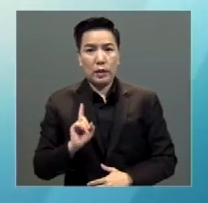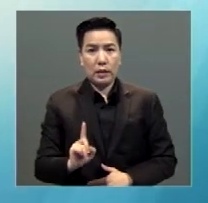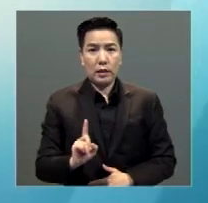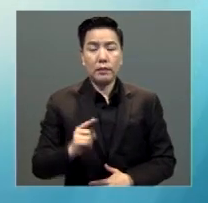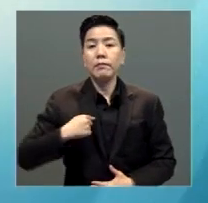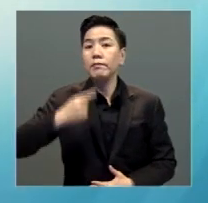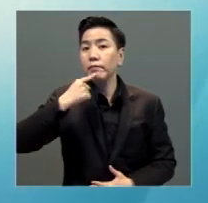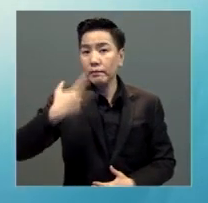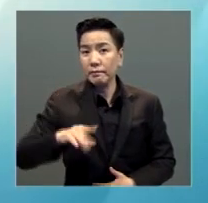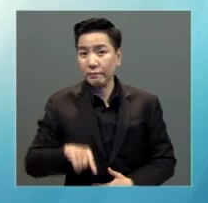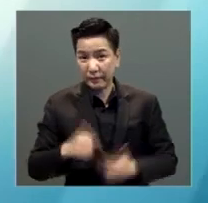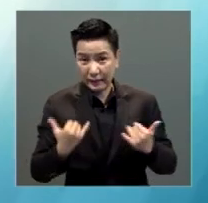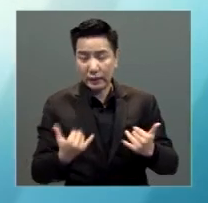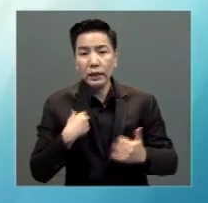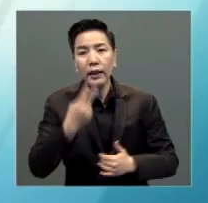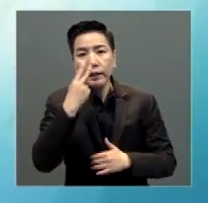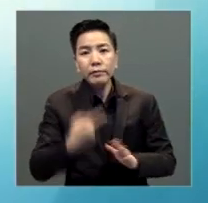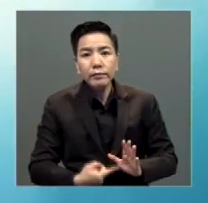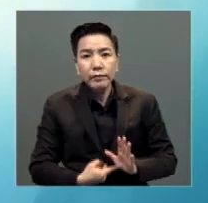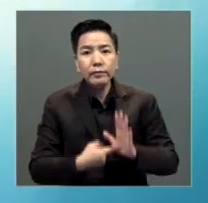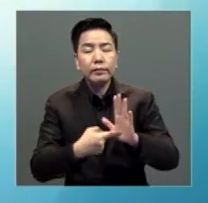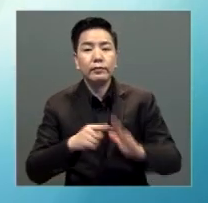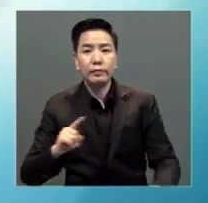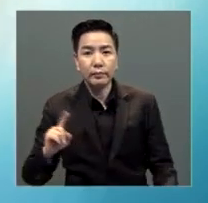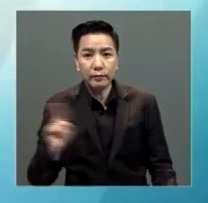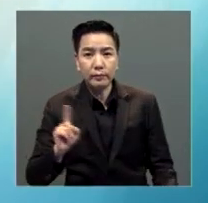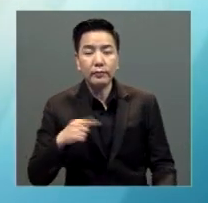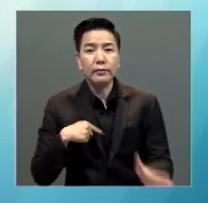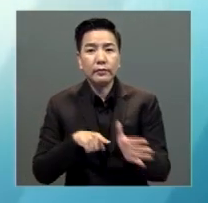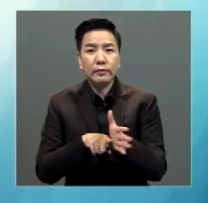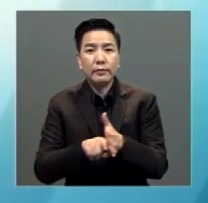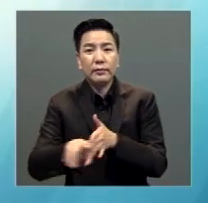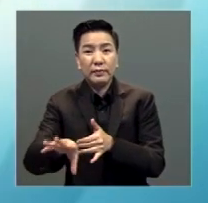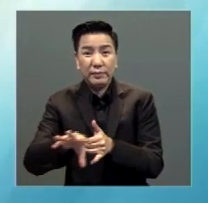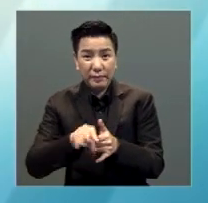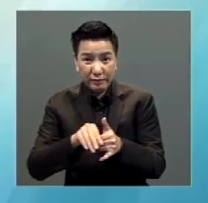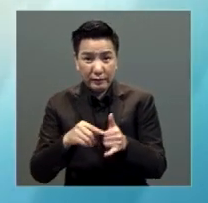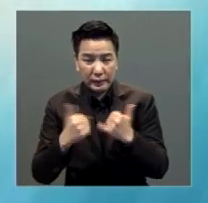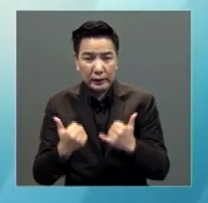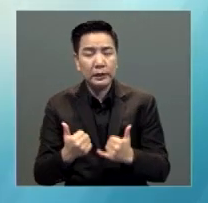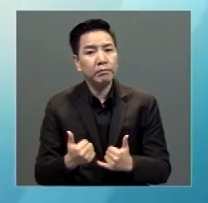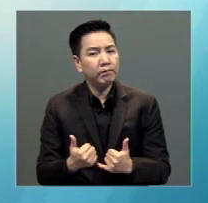บอกไว้นะครับก็แสดงให้เห็นถึงว่าการติดเชื้อนี้ยังไม่ได้น่า